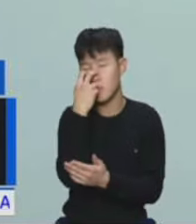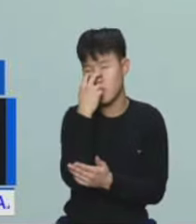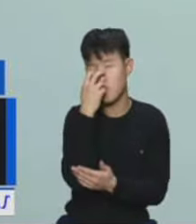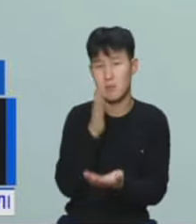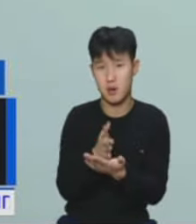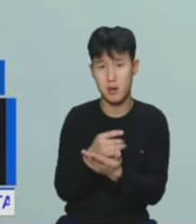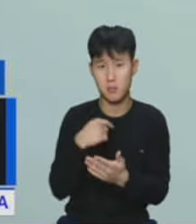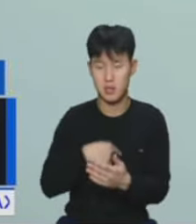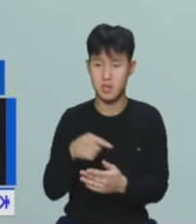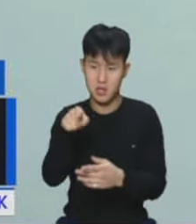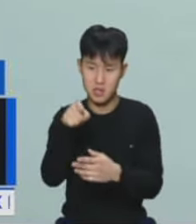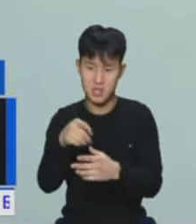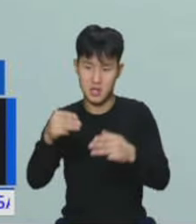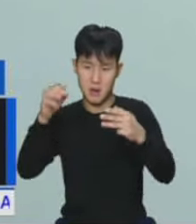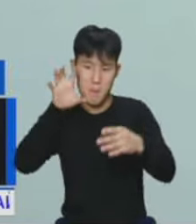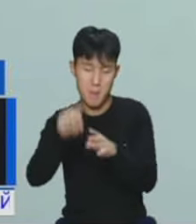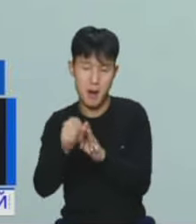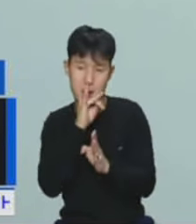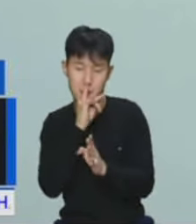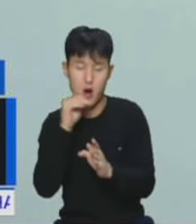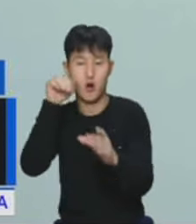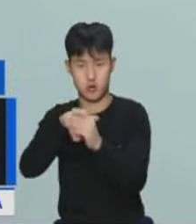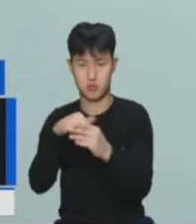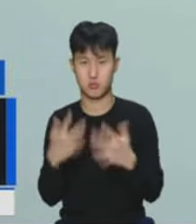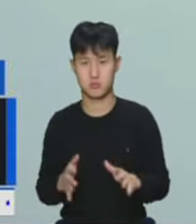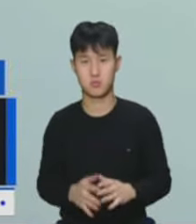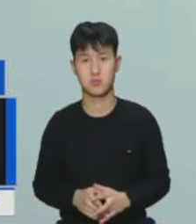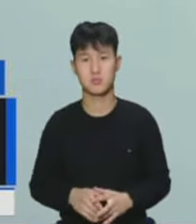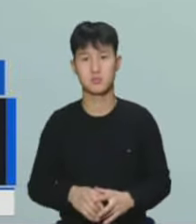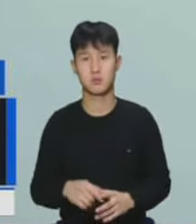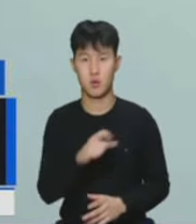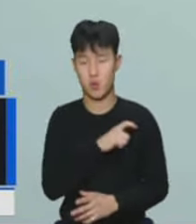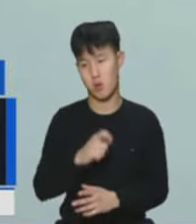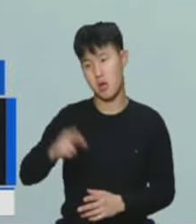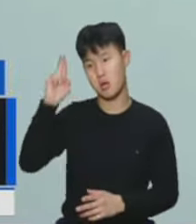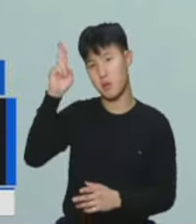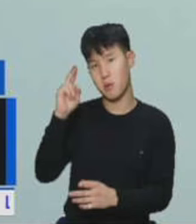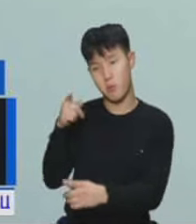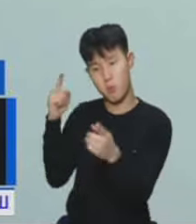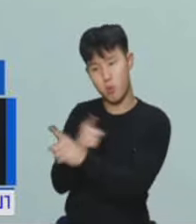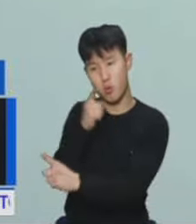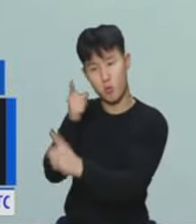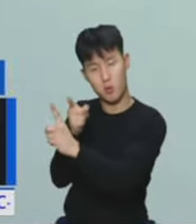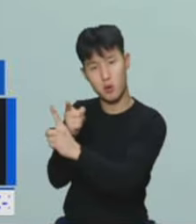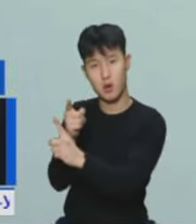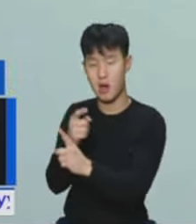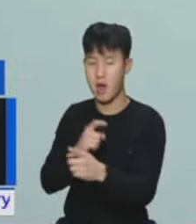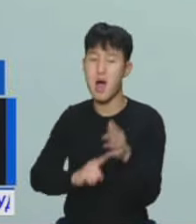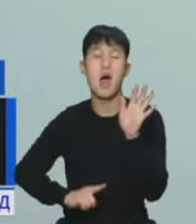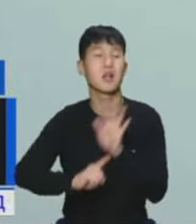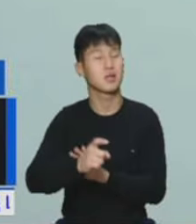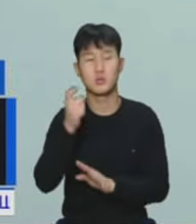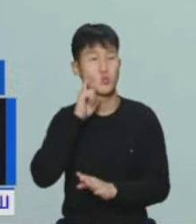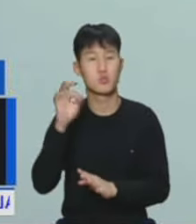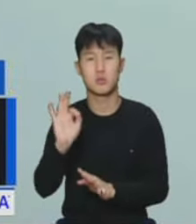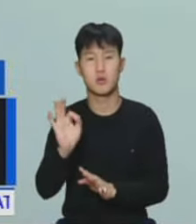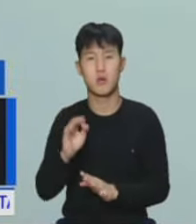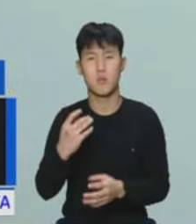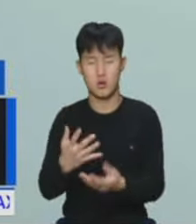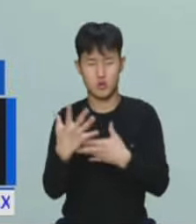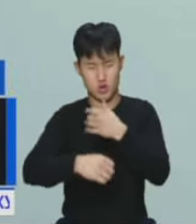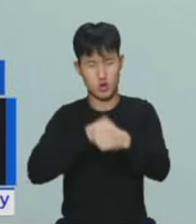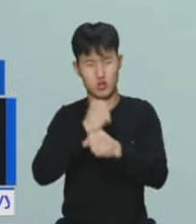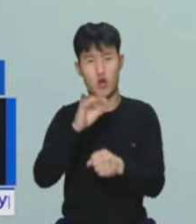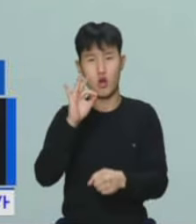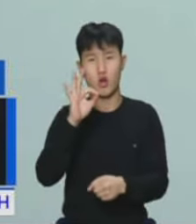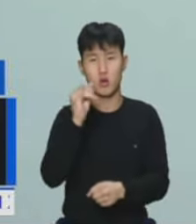л мухарлах гэж би энд орж ирсэн. Тэгээд хувийн компаниуд руу би дайрах гэж ирсэн. Анханасаа хүсээгүй. Би олон жил оюутлагаа ярьж байгаа